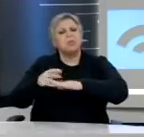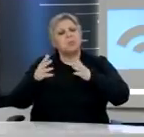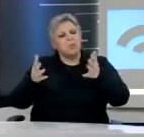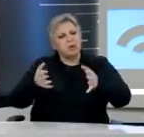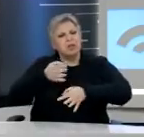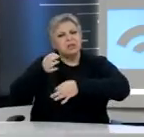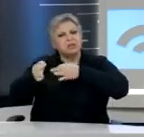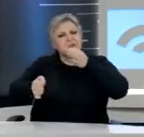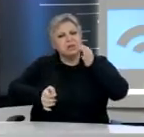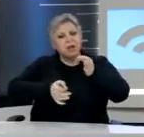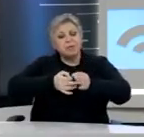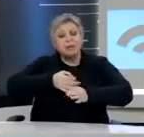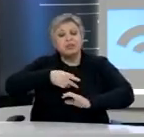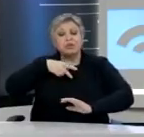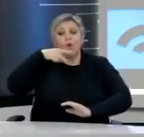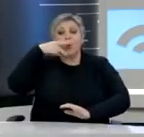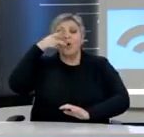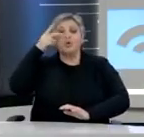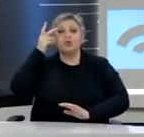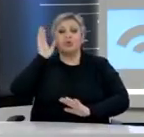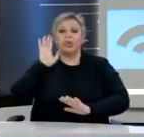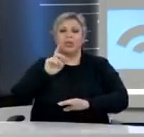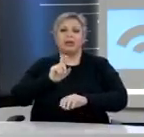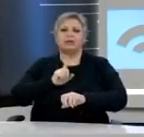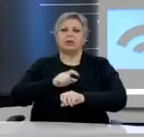κύριε Μητσοτάκη. Όσο χρόνο θέλετε.